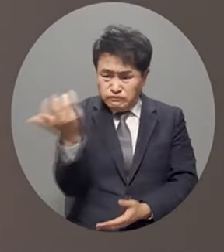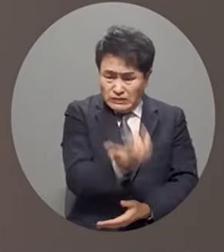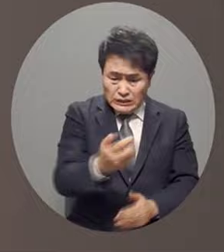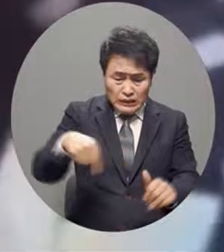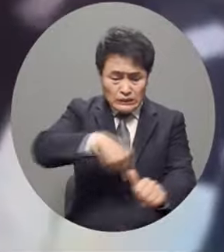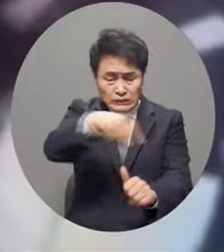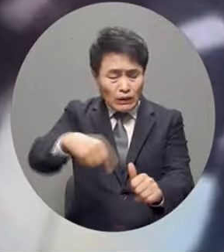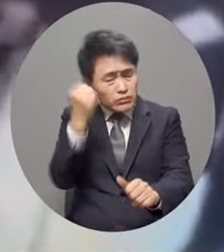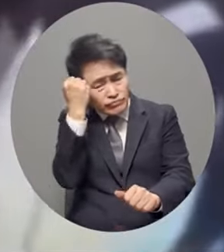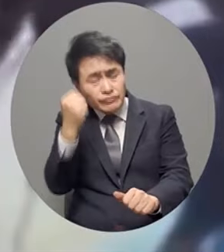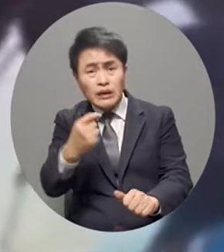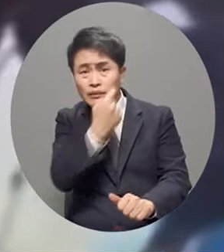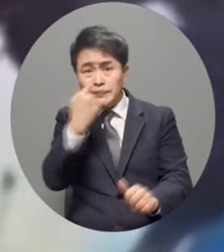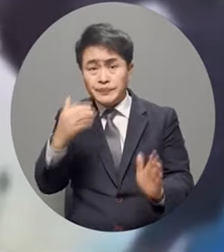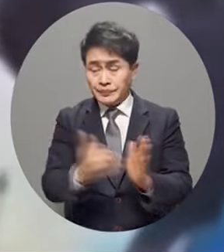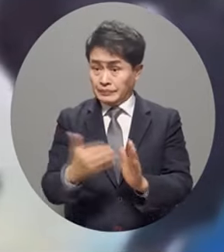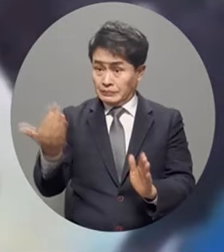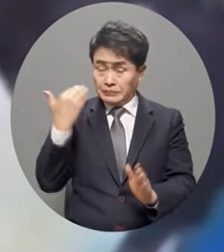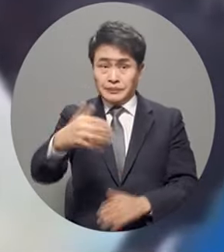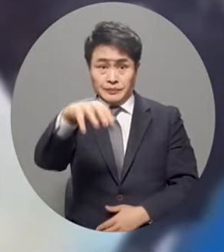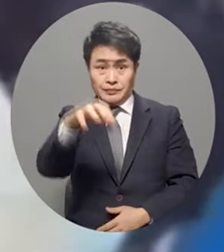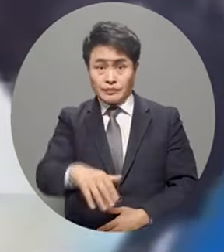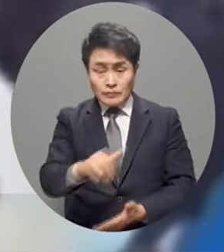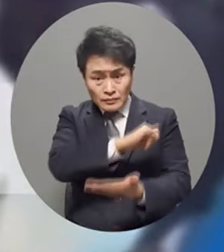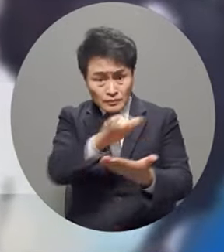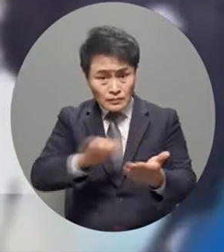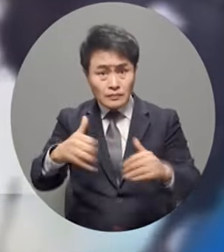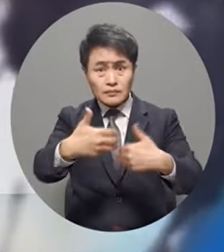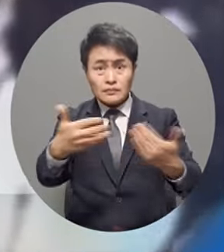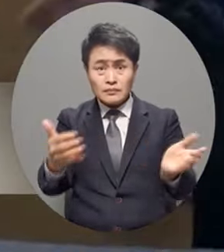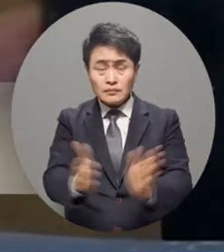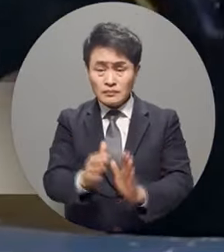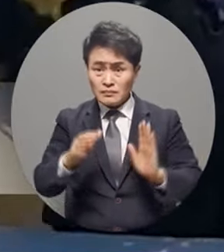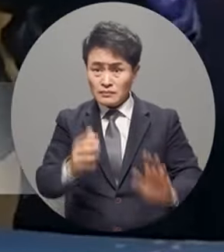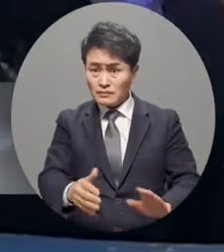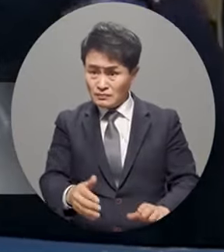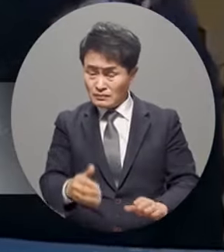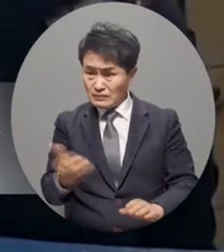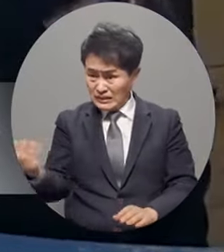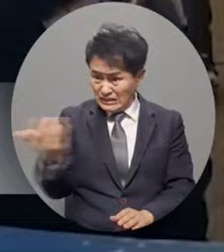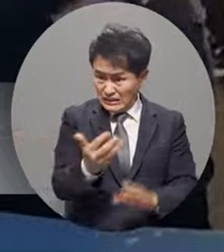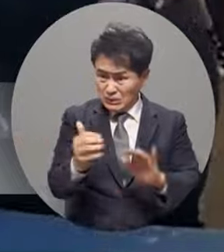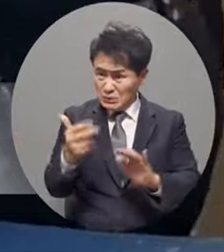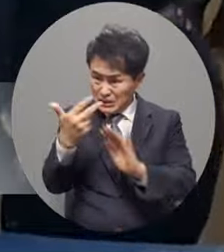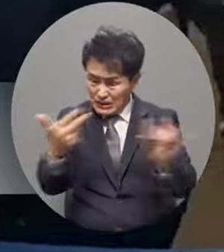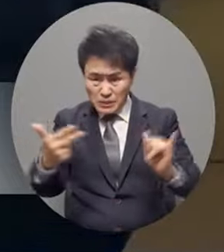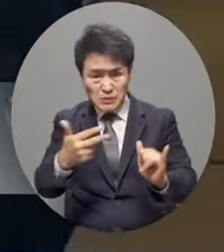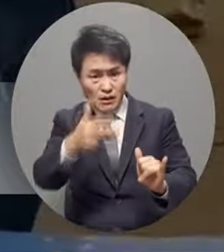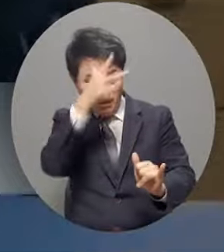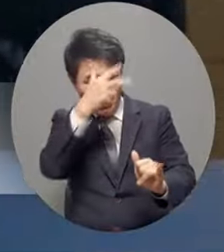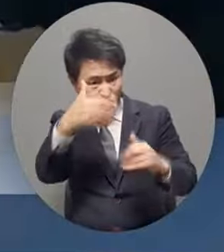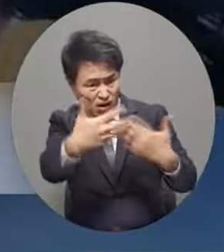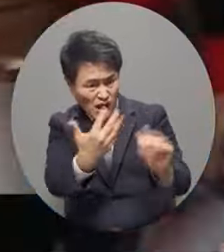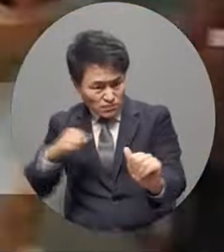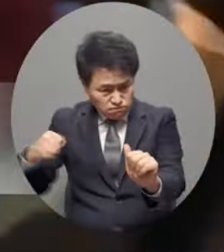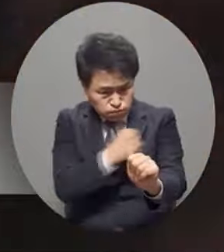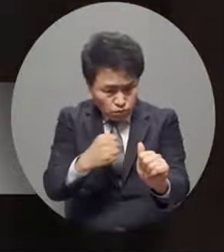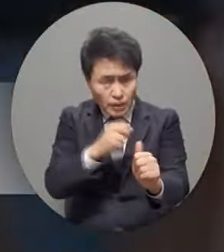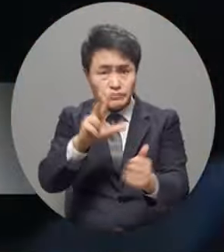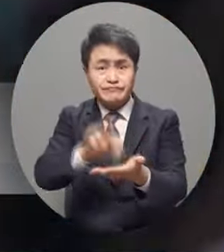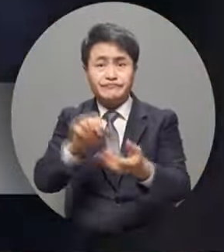확인됐습니다. 지난달에 또 같은 장소인 뉴욕 타임스퀘어에서 이민자 7명이 경찰을 폭행하는 사건이